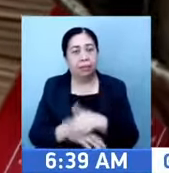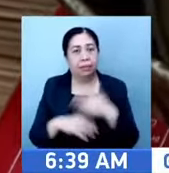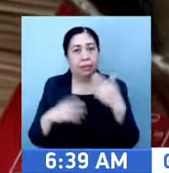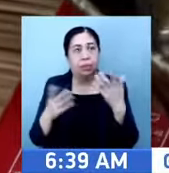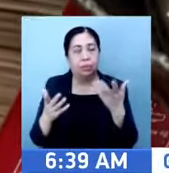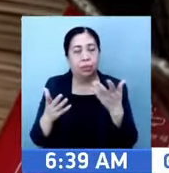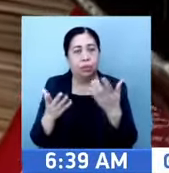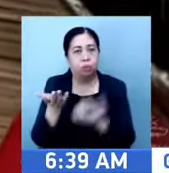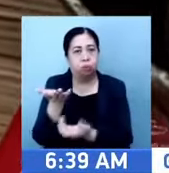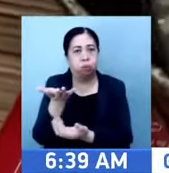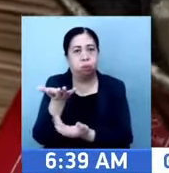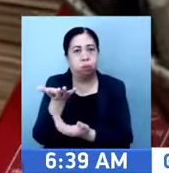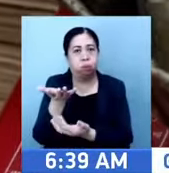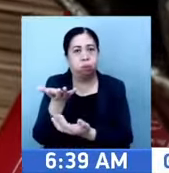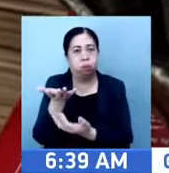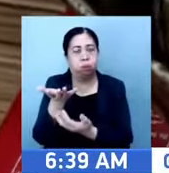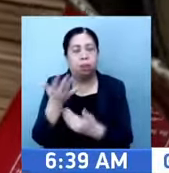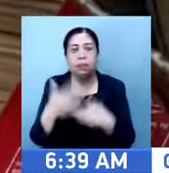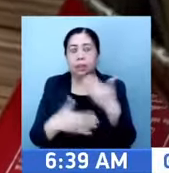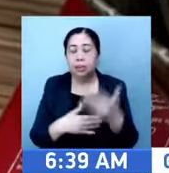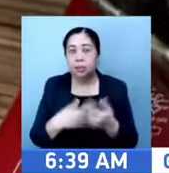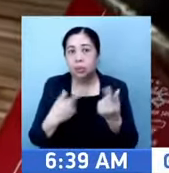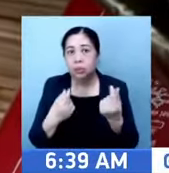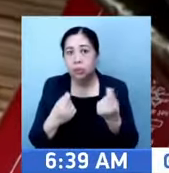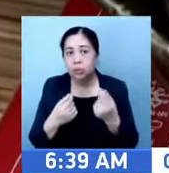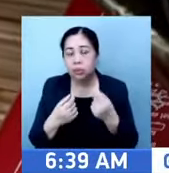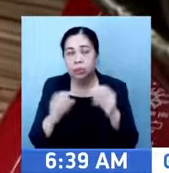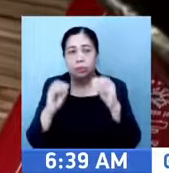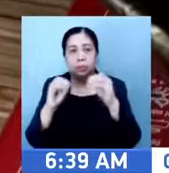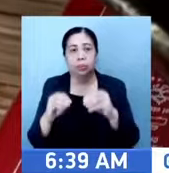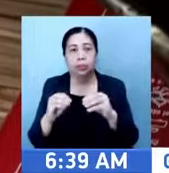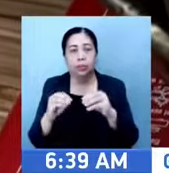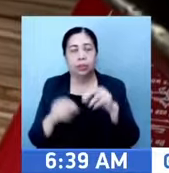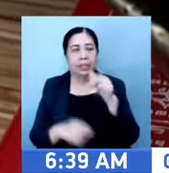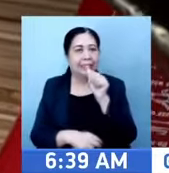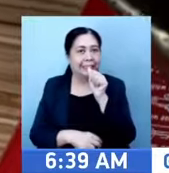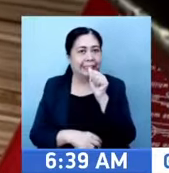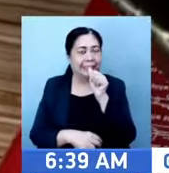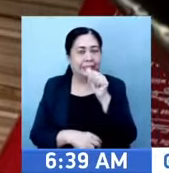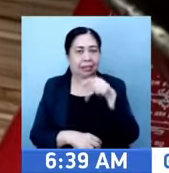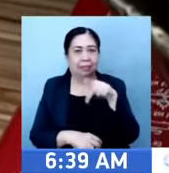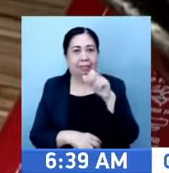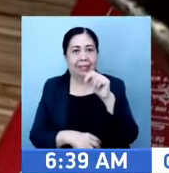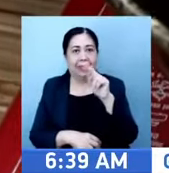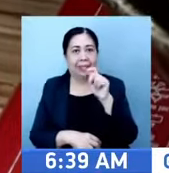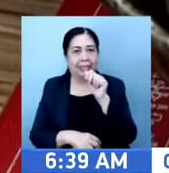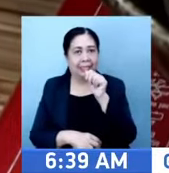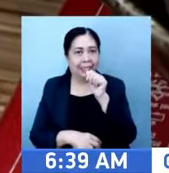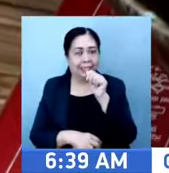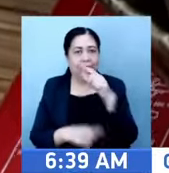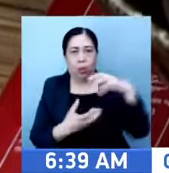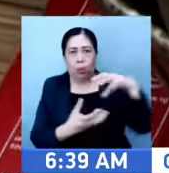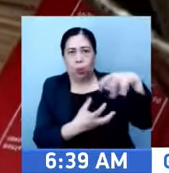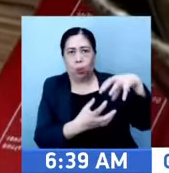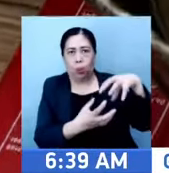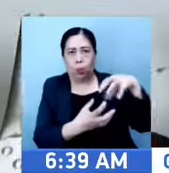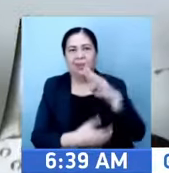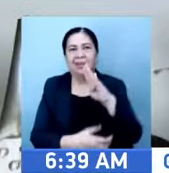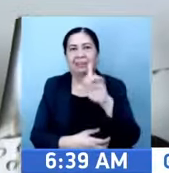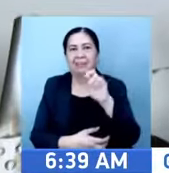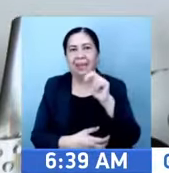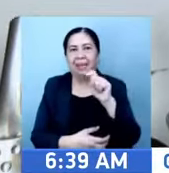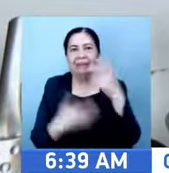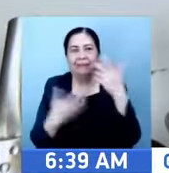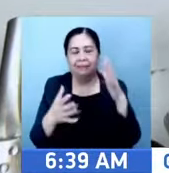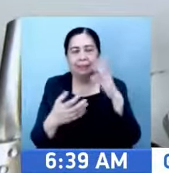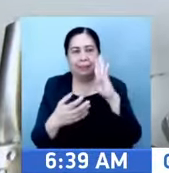ano pa yung isang... After nyan, ilalagay na natin yung peanut. Okay. Actually, yung peanut, blended ko na. Okay. Ilagay akong konting stock din, blended